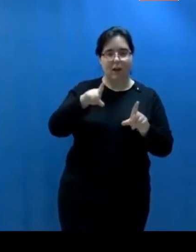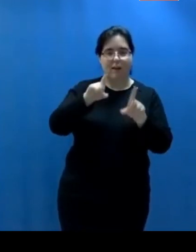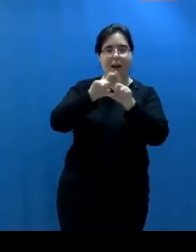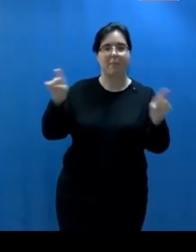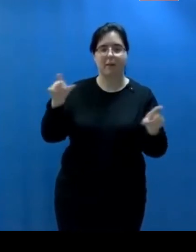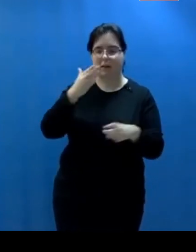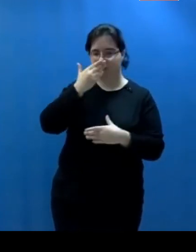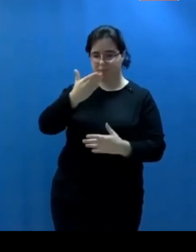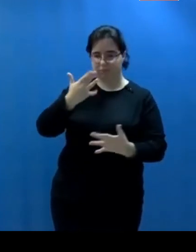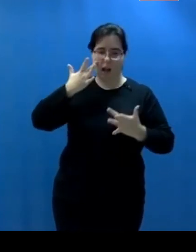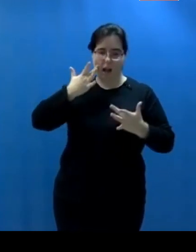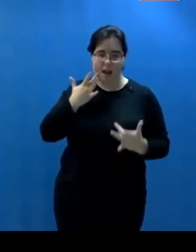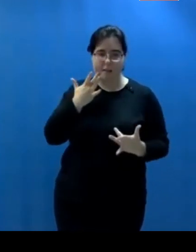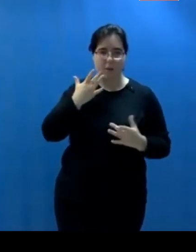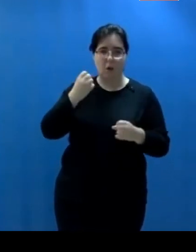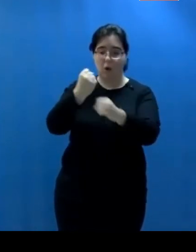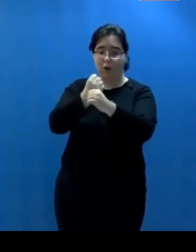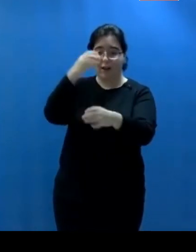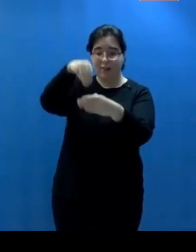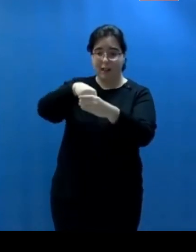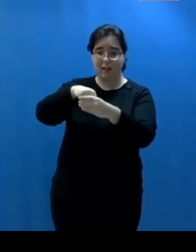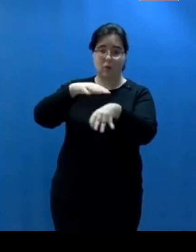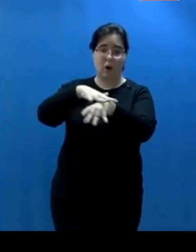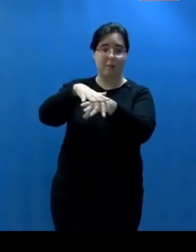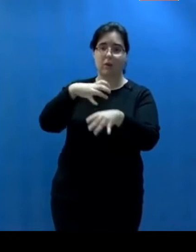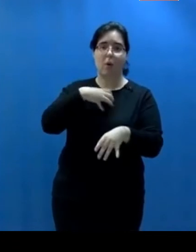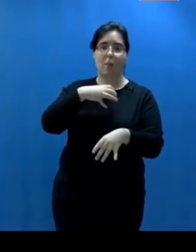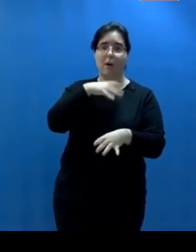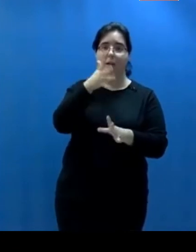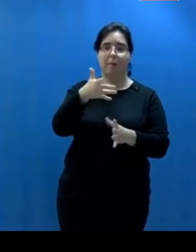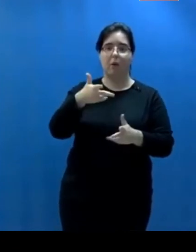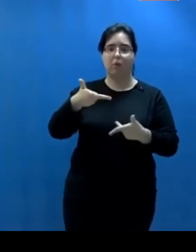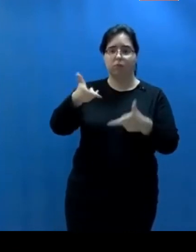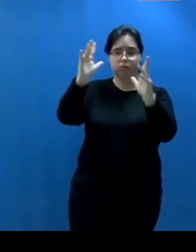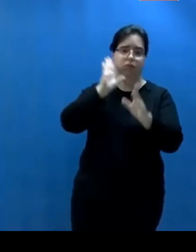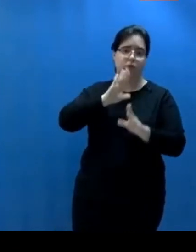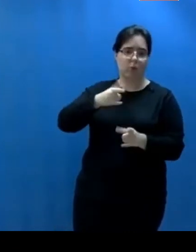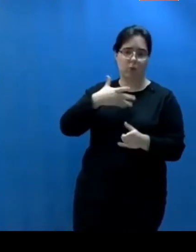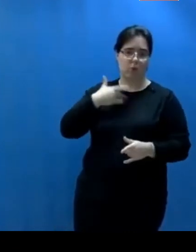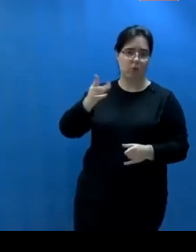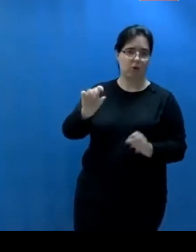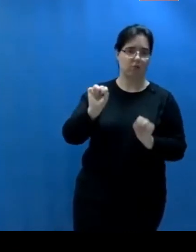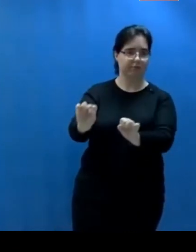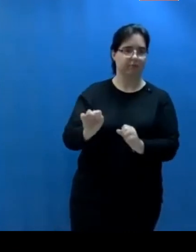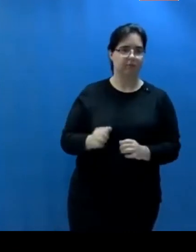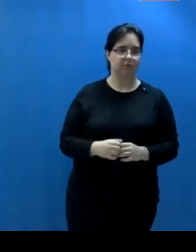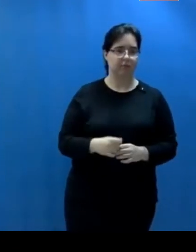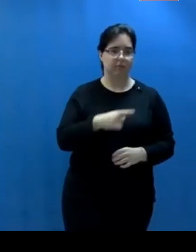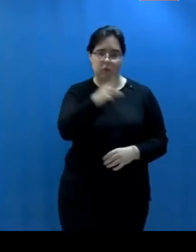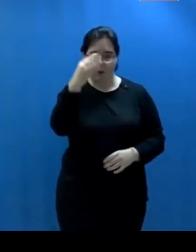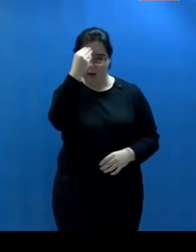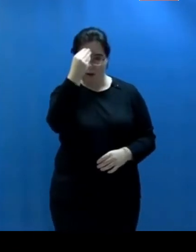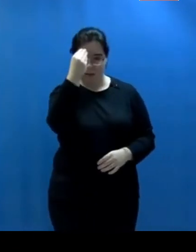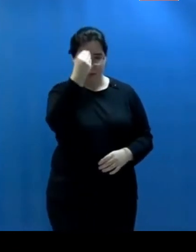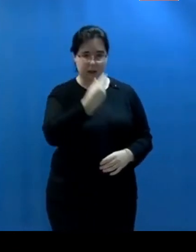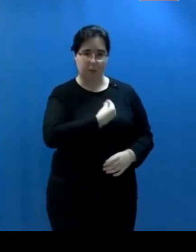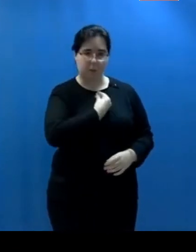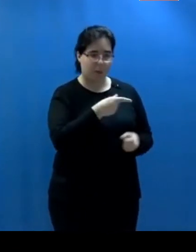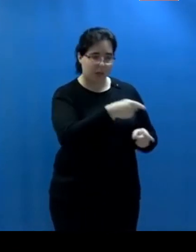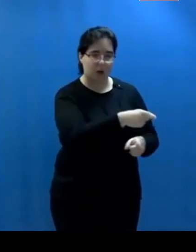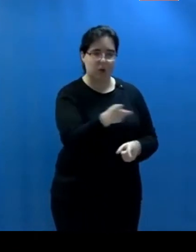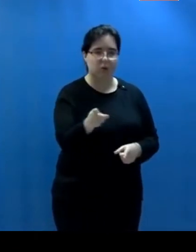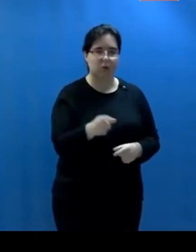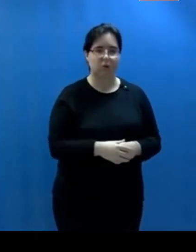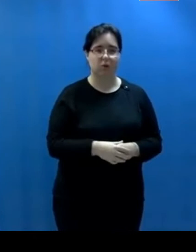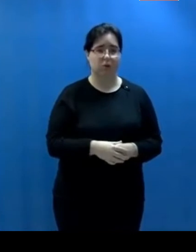l'administració perquè no cedien al seu xantatge i a la seva extorsió? Realment se preocupen per ells? Es tenen igual. Es